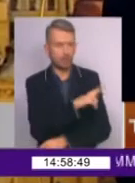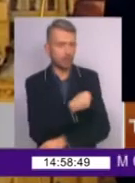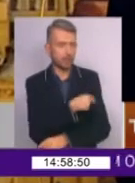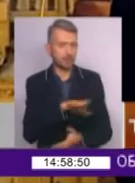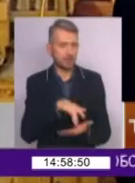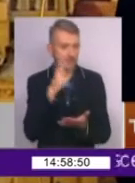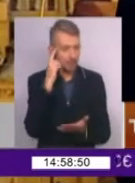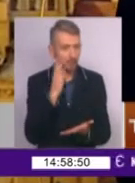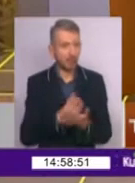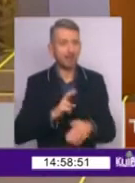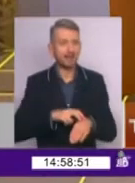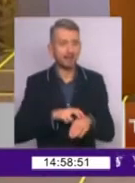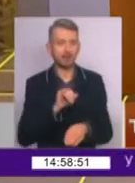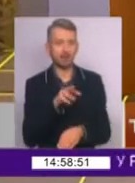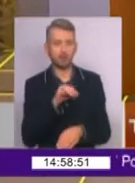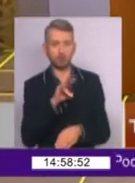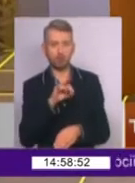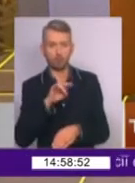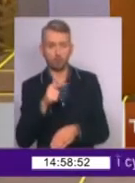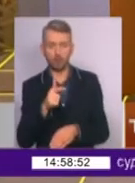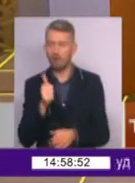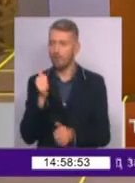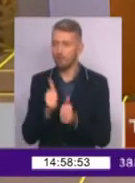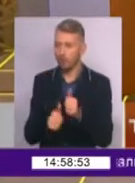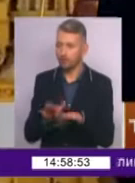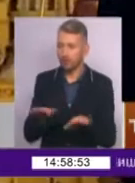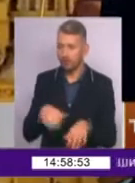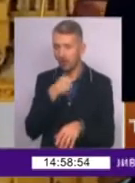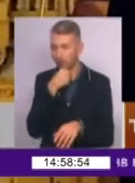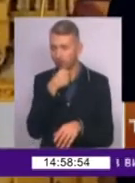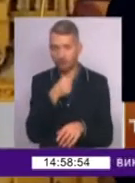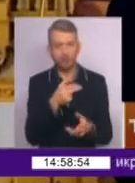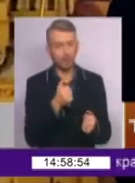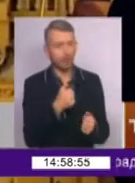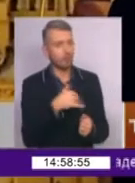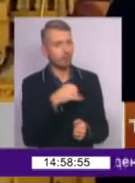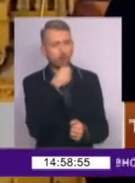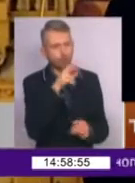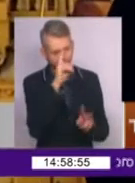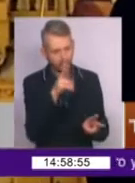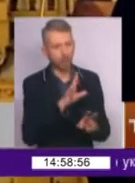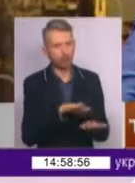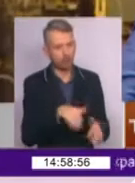міста Києва є лікар-імунолог. Можна до нього звернутися. Кожній дитячий і дорослий? Да. Я про дорослу не знаю. Так.